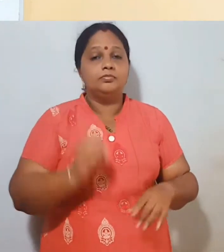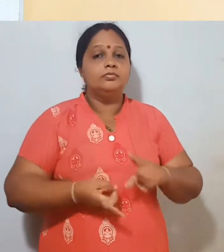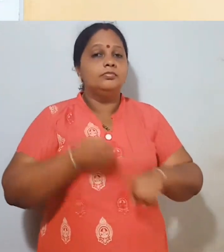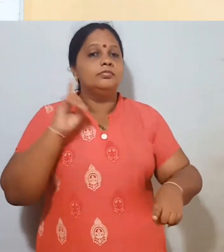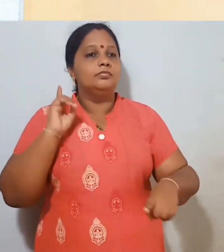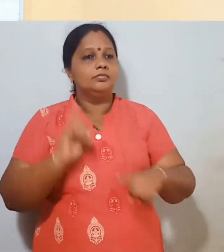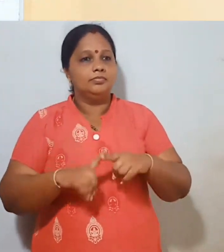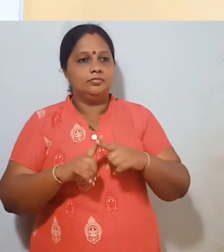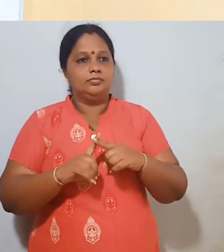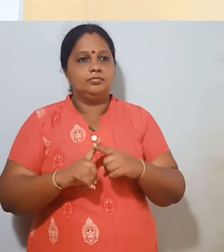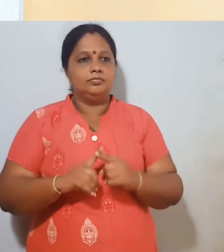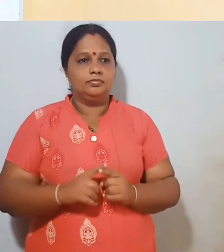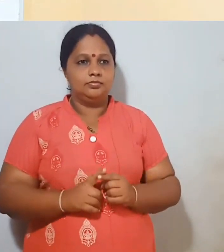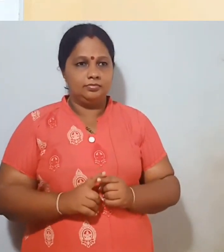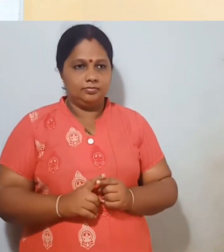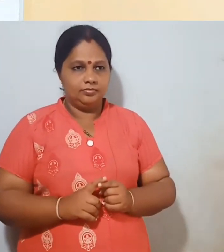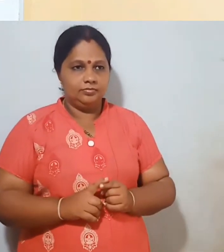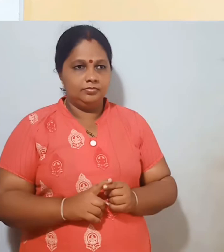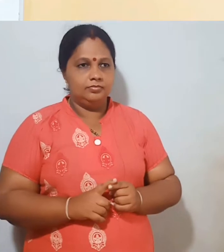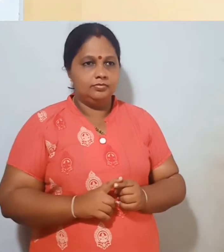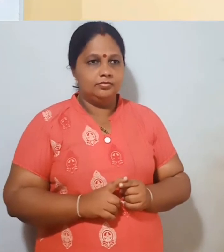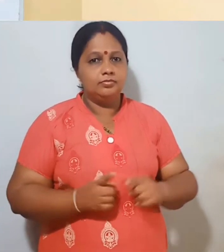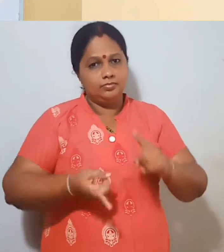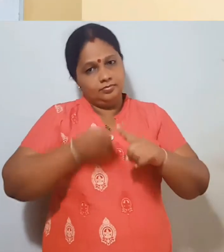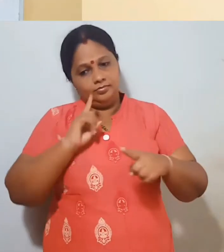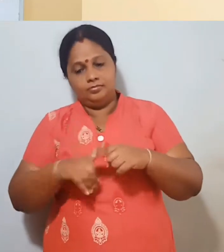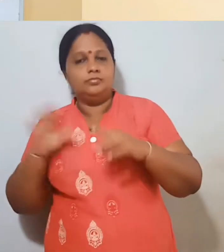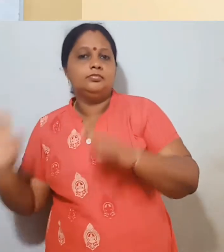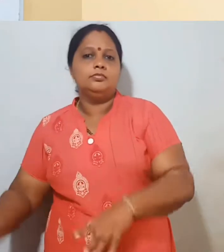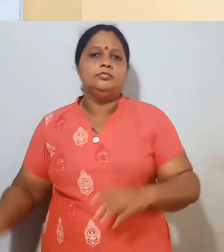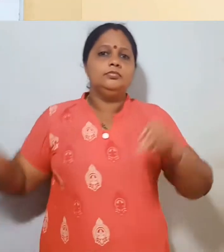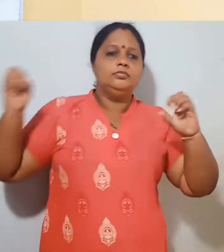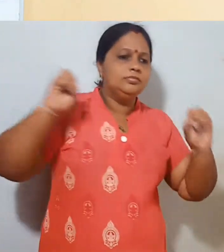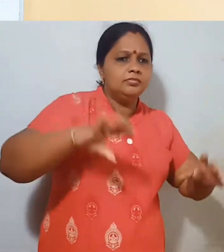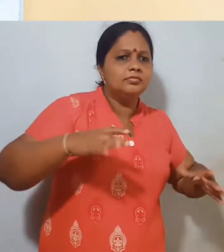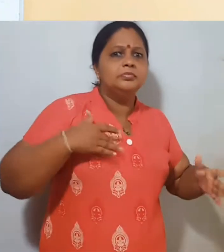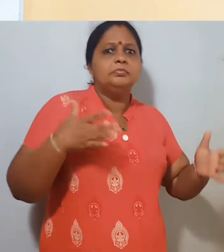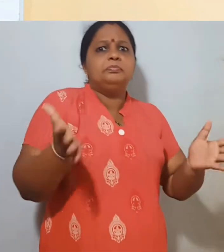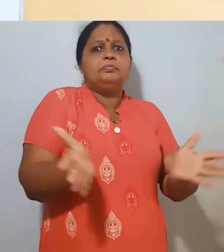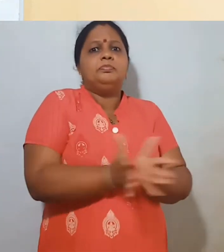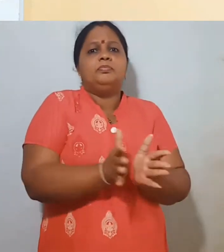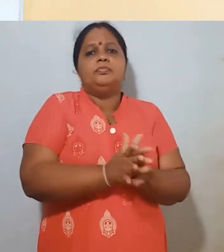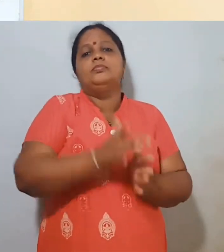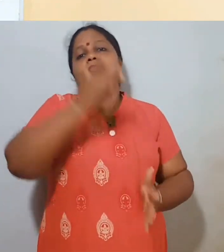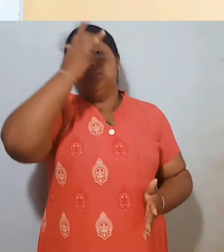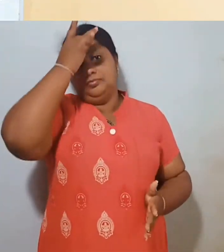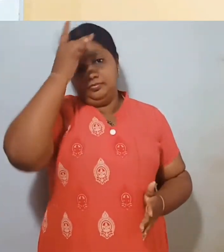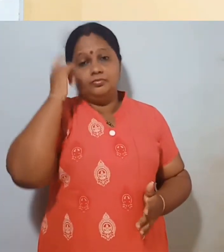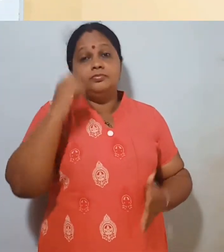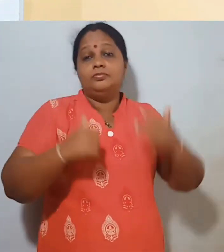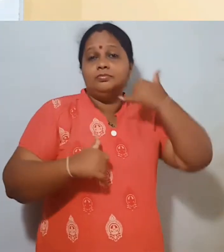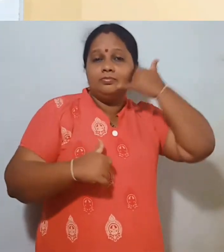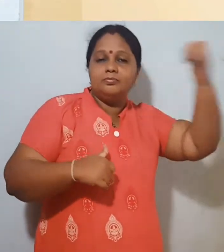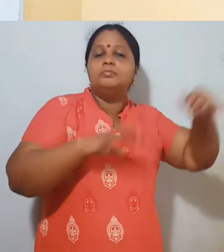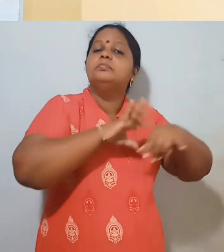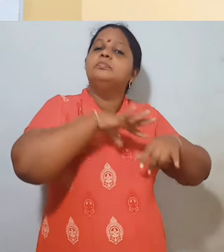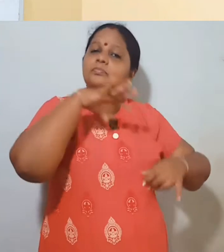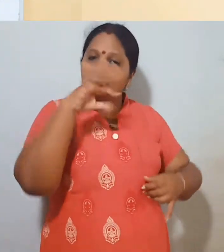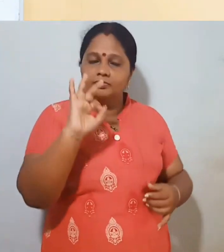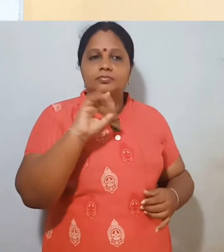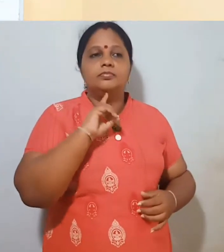இறங்கிட்டு இருந்தோம்னு சொல்லிச்சுன்னா அதுல கொஞ்சம் பிரச்சனைகளாக இருக்கும். அப்ப நீங்க ஒரு ஆபத்தான சிச்சுவேஷன்ல இப்படியான முறைகளை